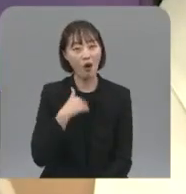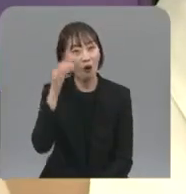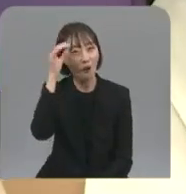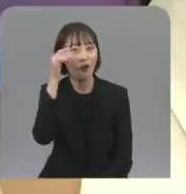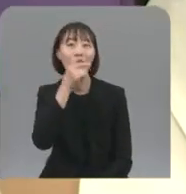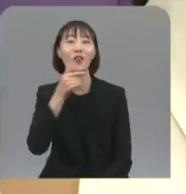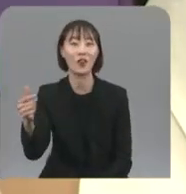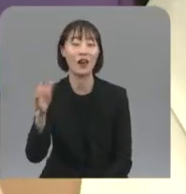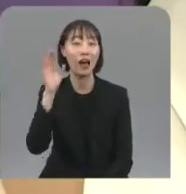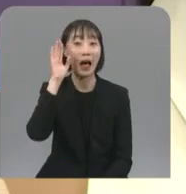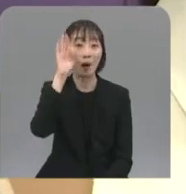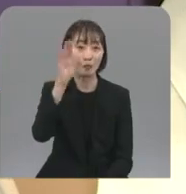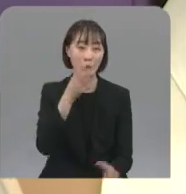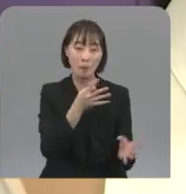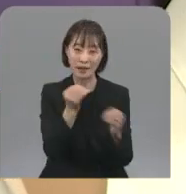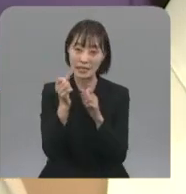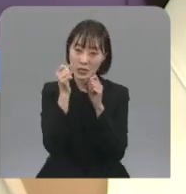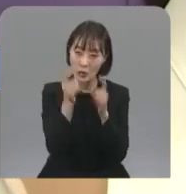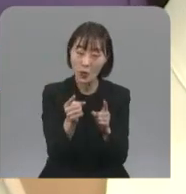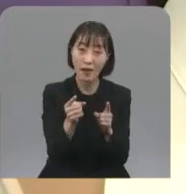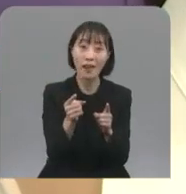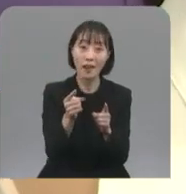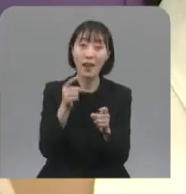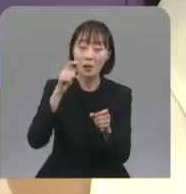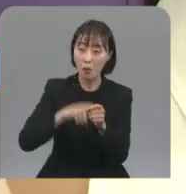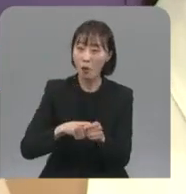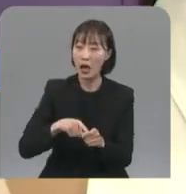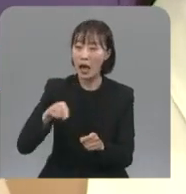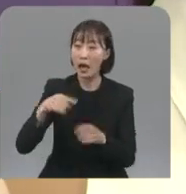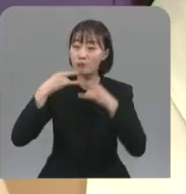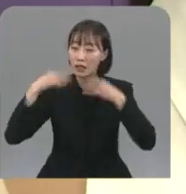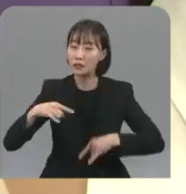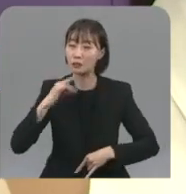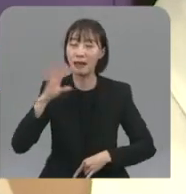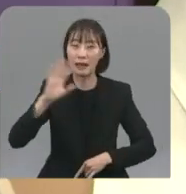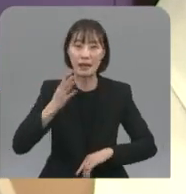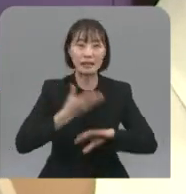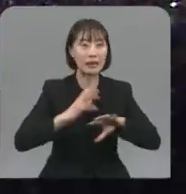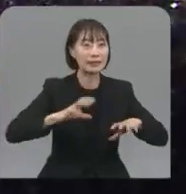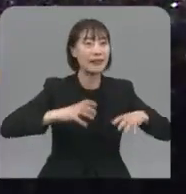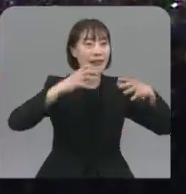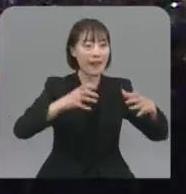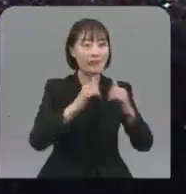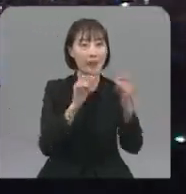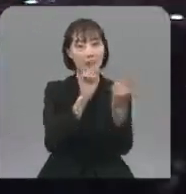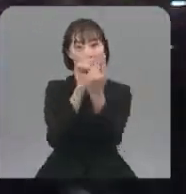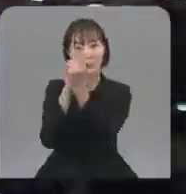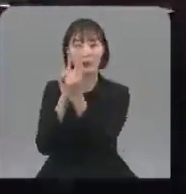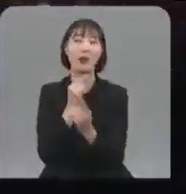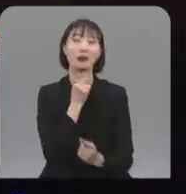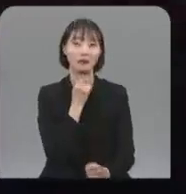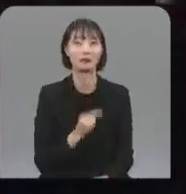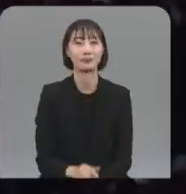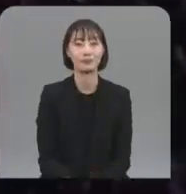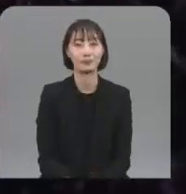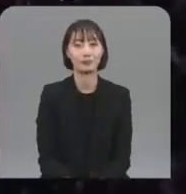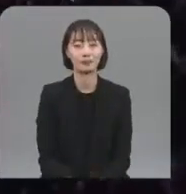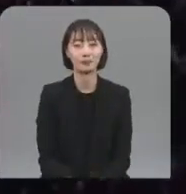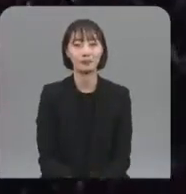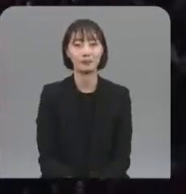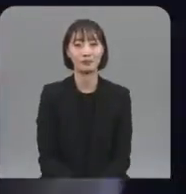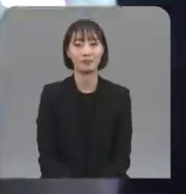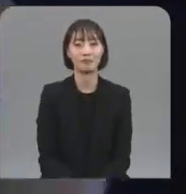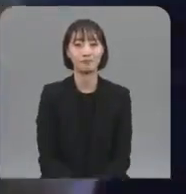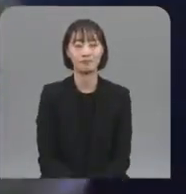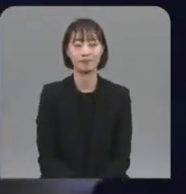déclaré que c'était un honneur pour lui de performer sur une scène si énorme ou un Yang du girlsband eyes fait part quant à elle